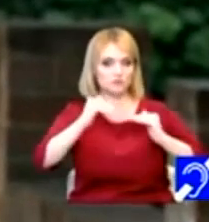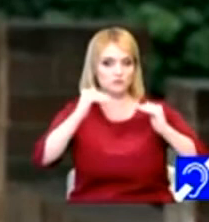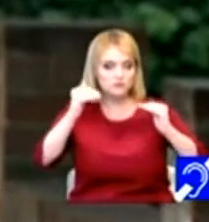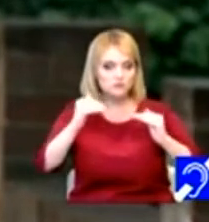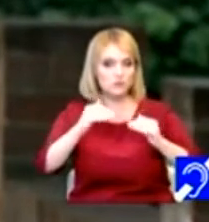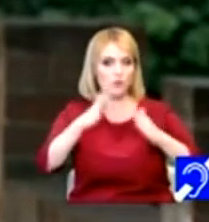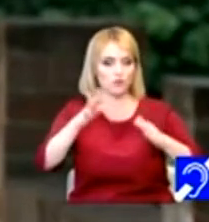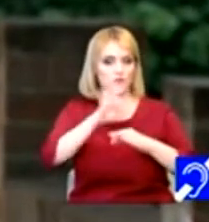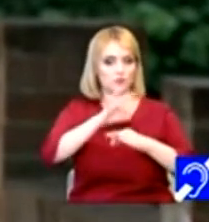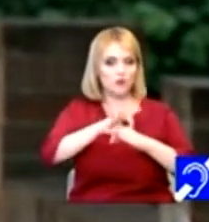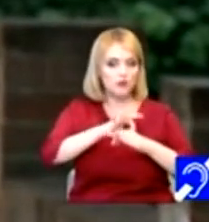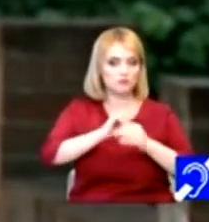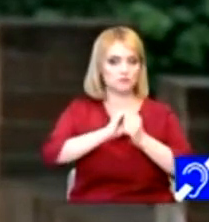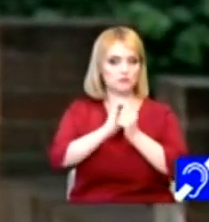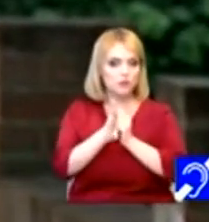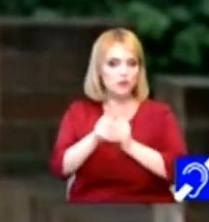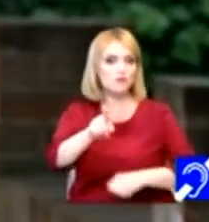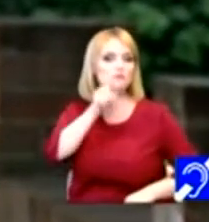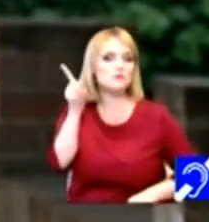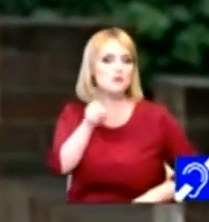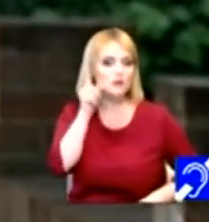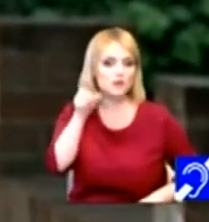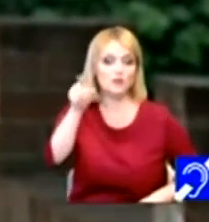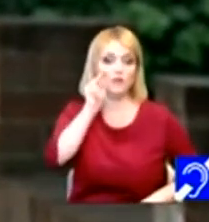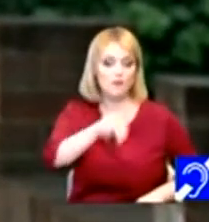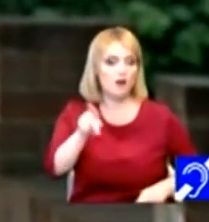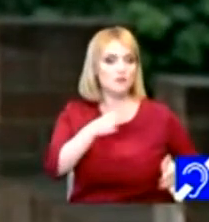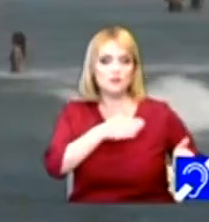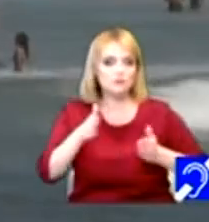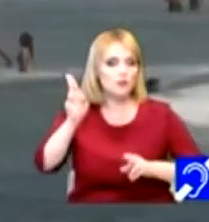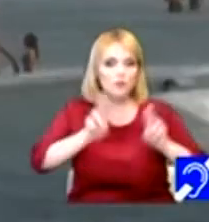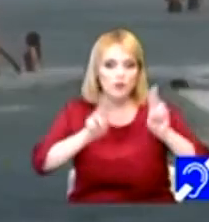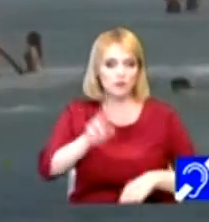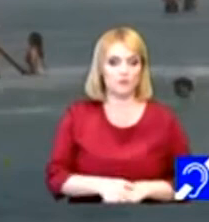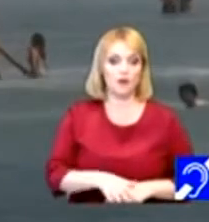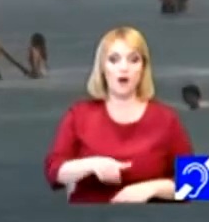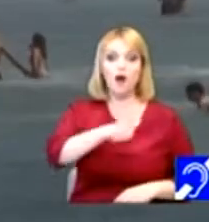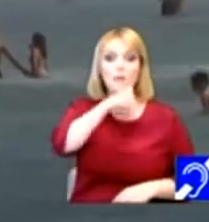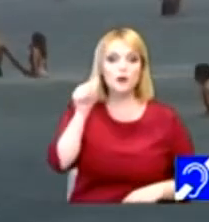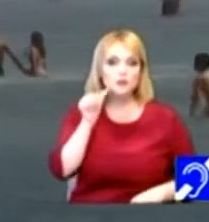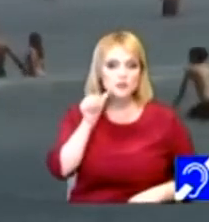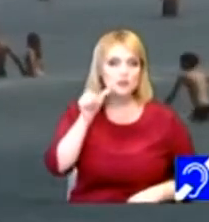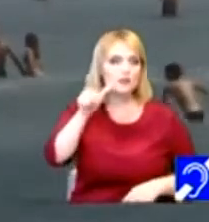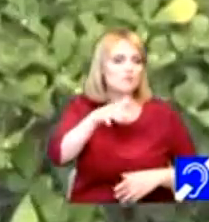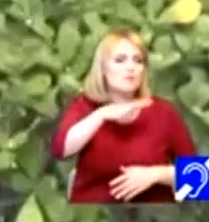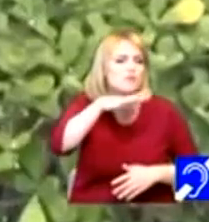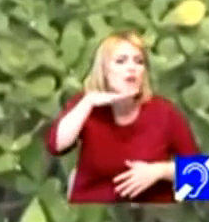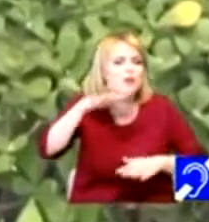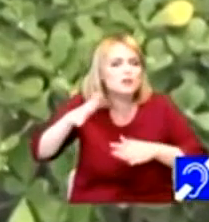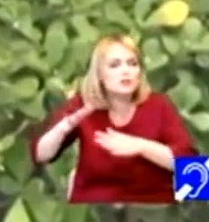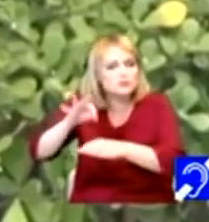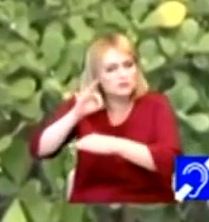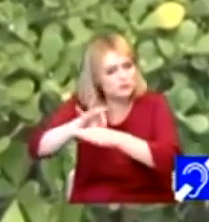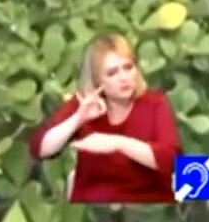amongst younger people leading to a rise across the population as a whole. În Brazilia, țară greu lovită de pandemie, autoritățile